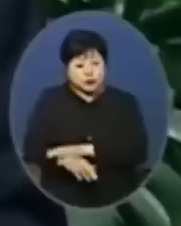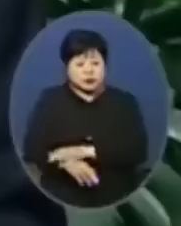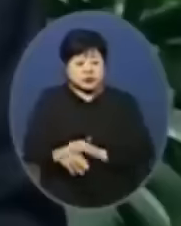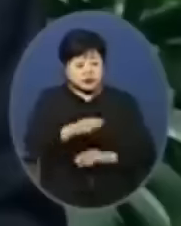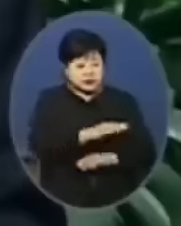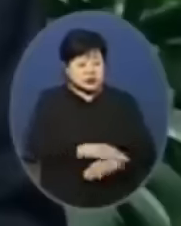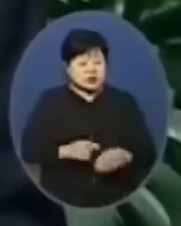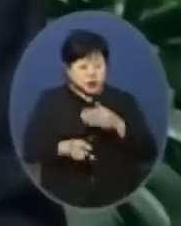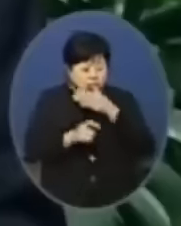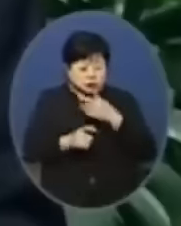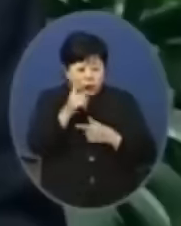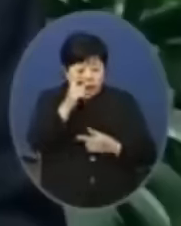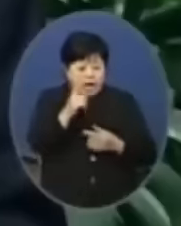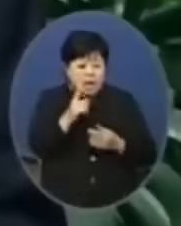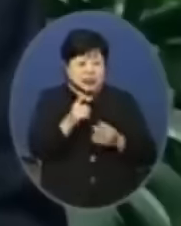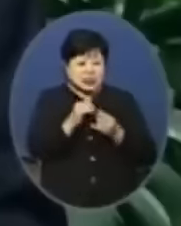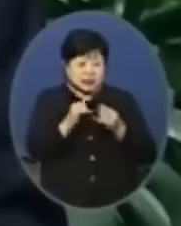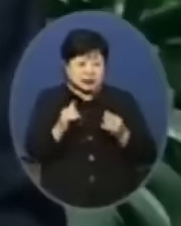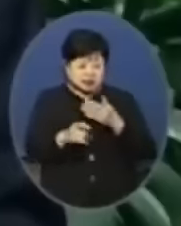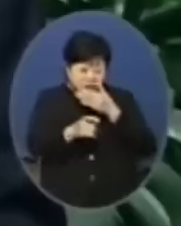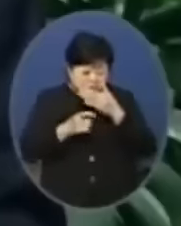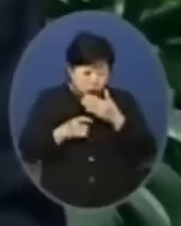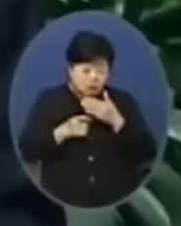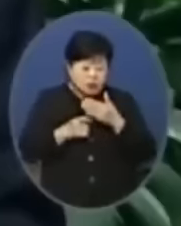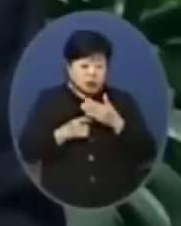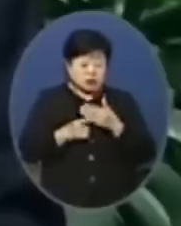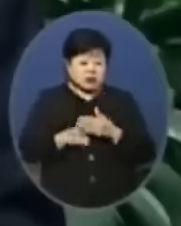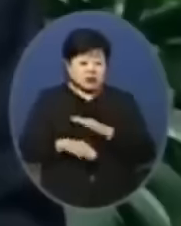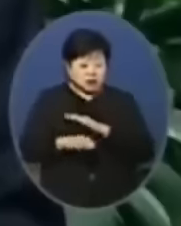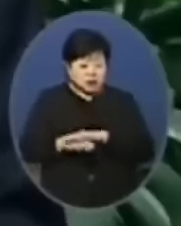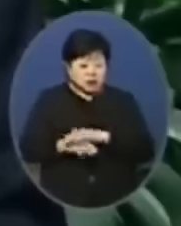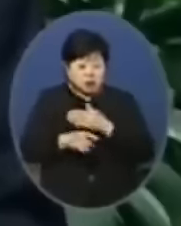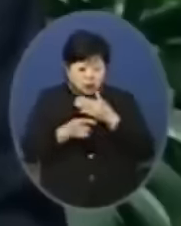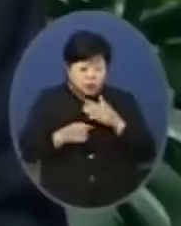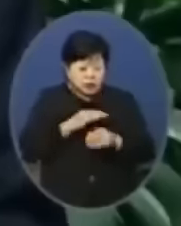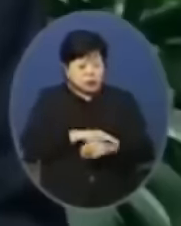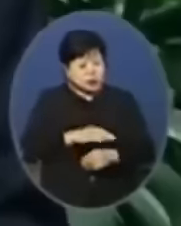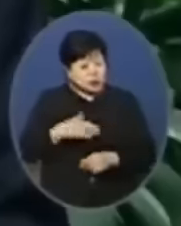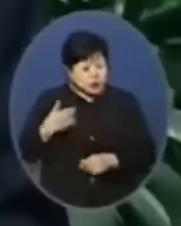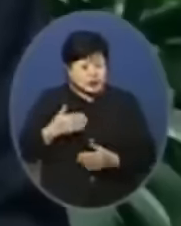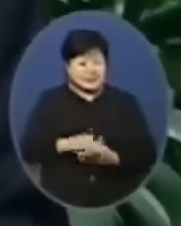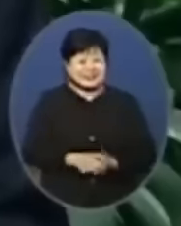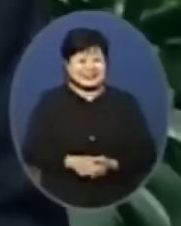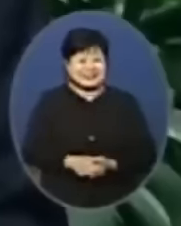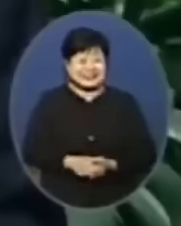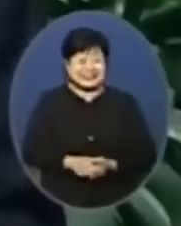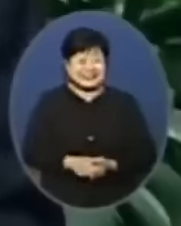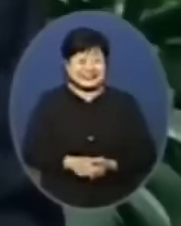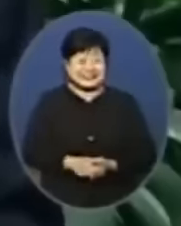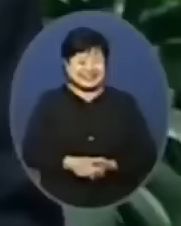좌편 강도인데 그 한 강도가 그 오른편에 달린 놈인지 왼편에 달린 놈인지는 모르겠어요.